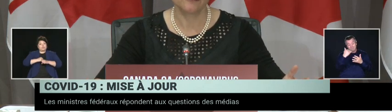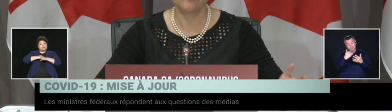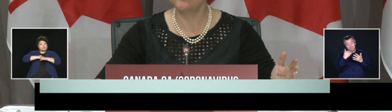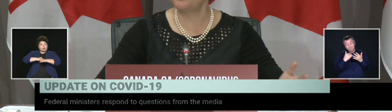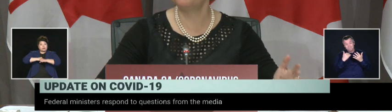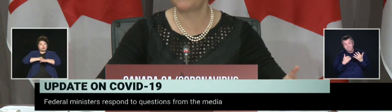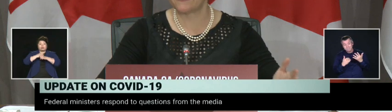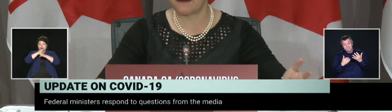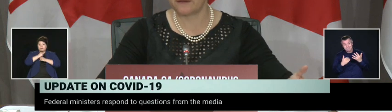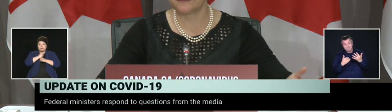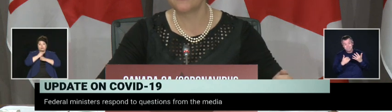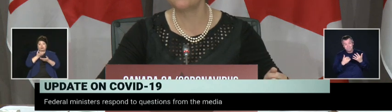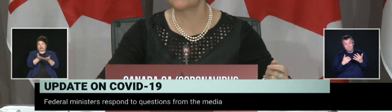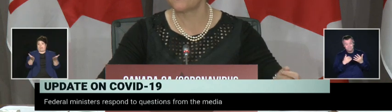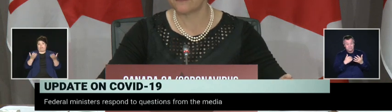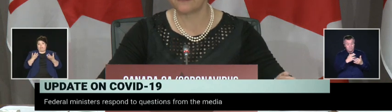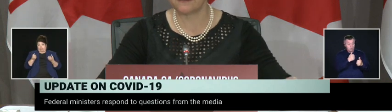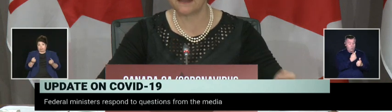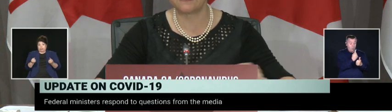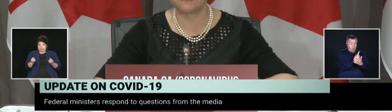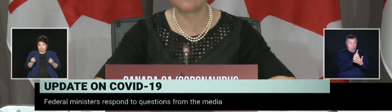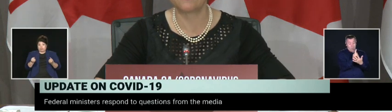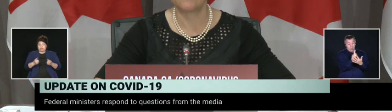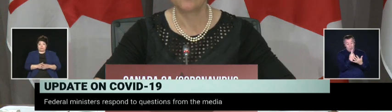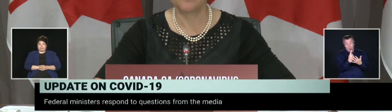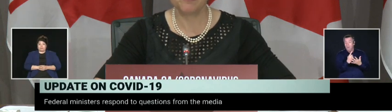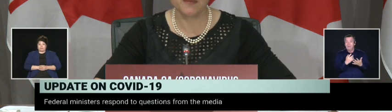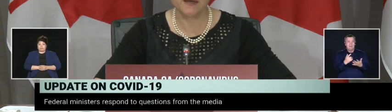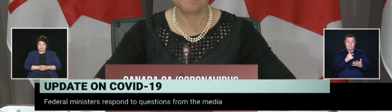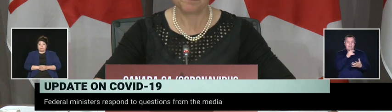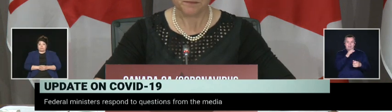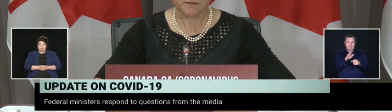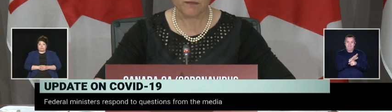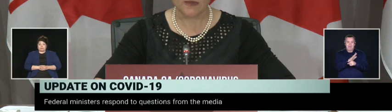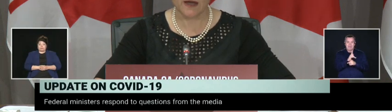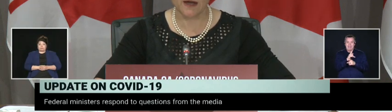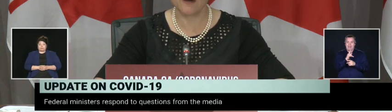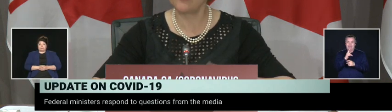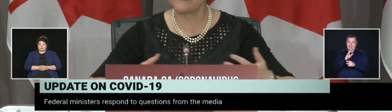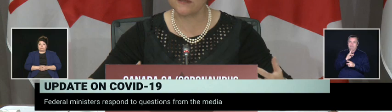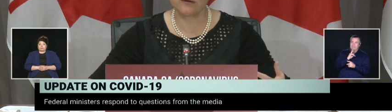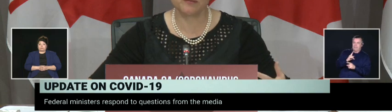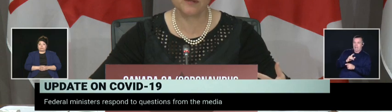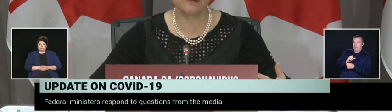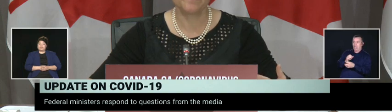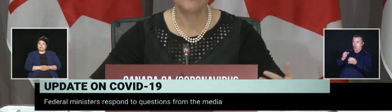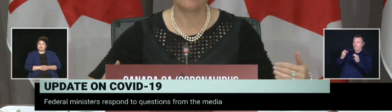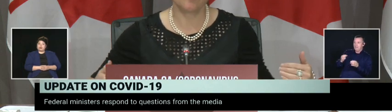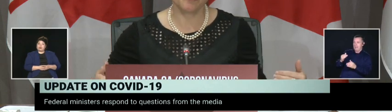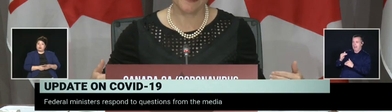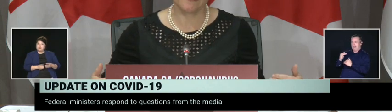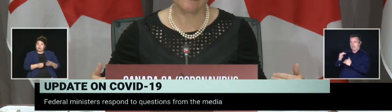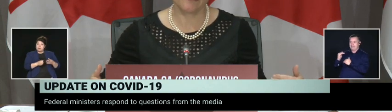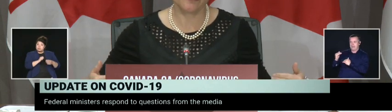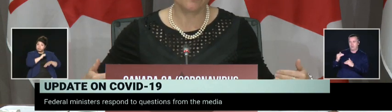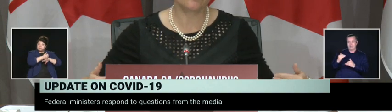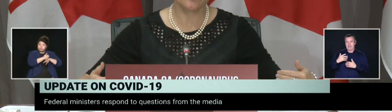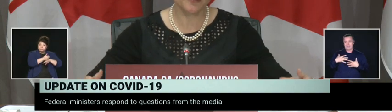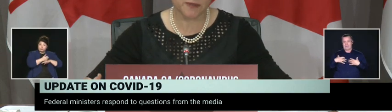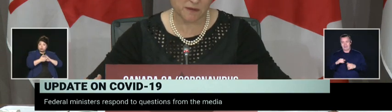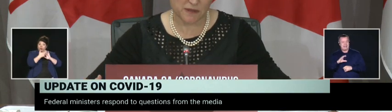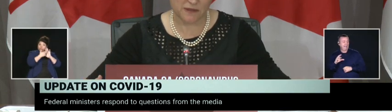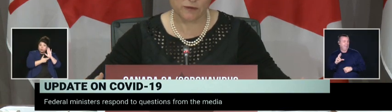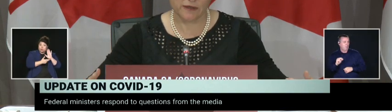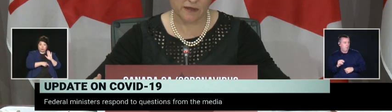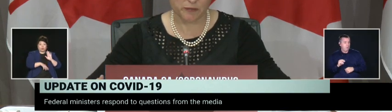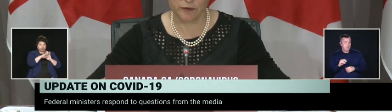individuellement ne peut pas garantir la santé des Canadiens, mais ensemble, en prenant un